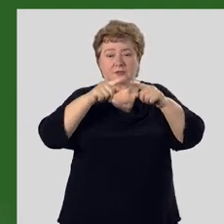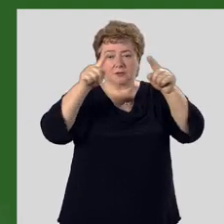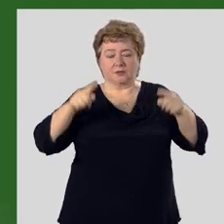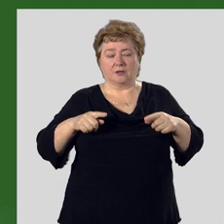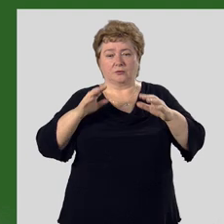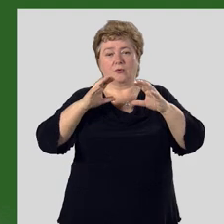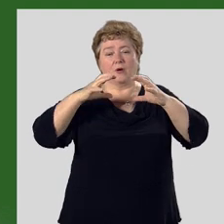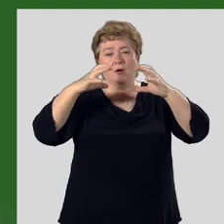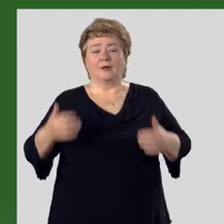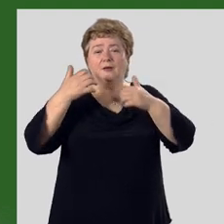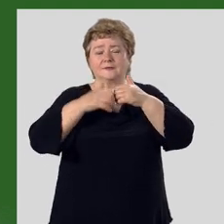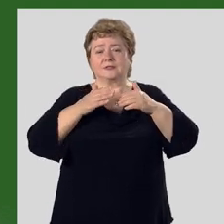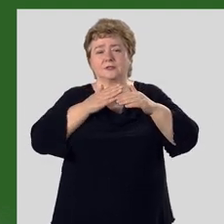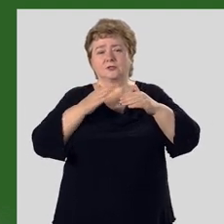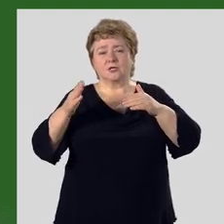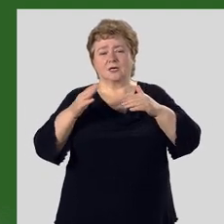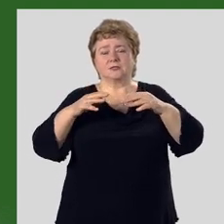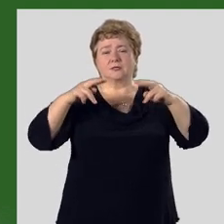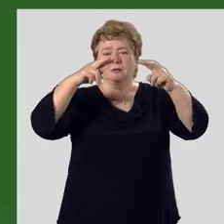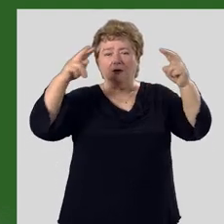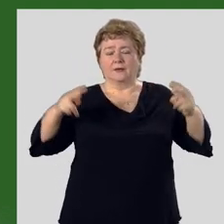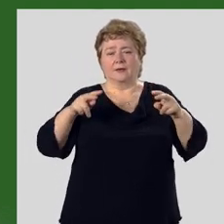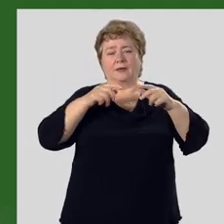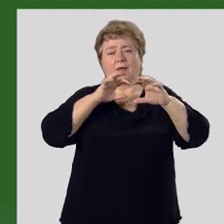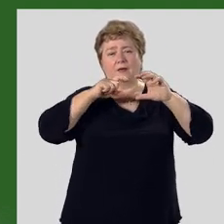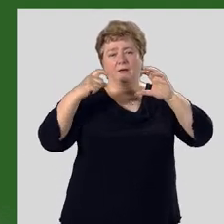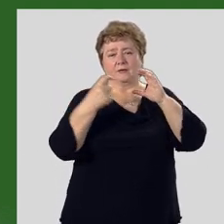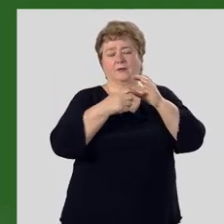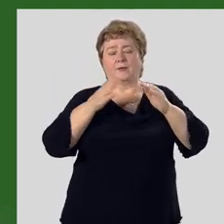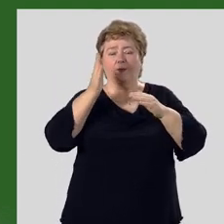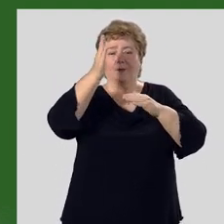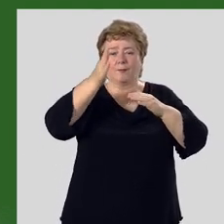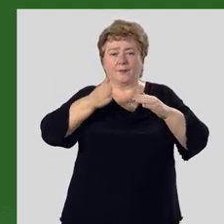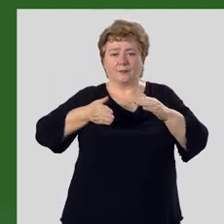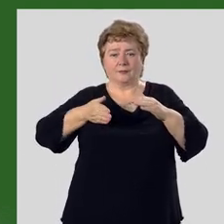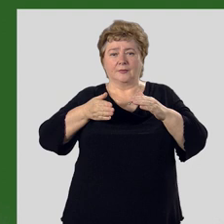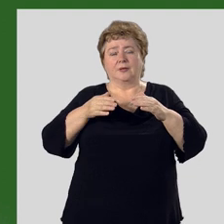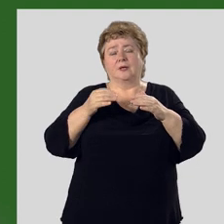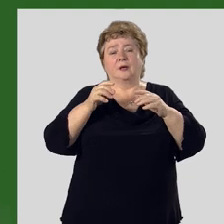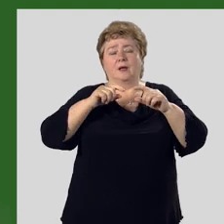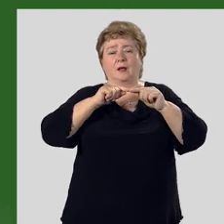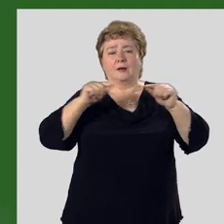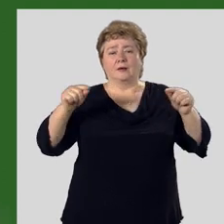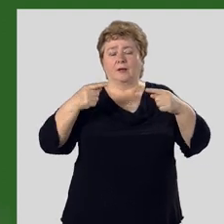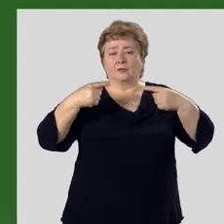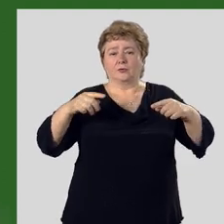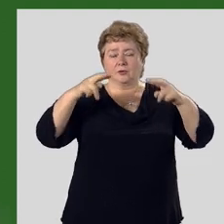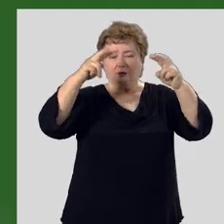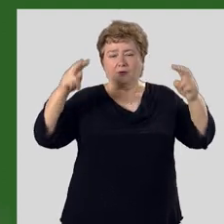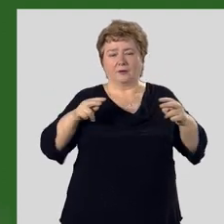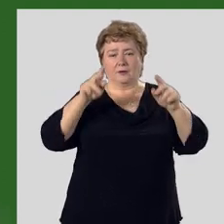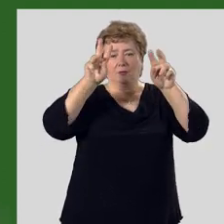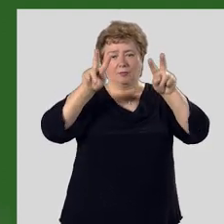карту полушарий, в средней части меридиан и экватор – прямые линии, а другие – меридиан